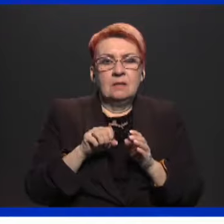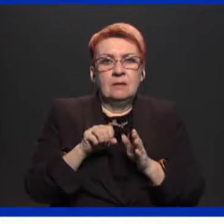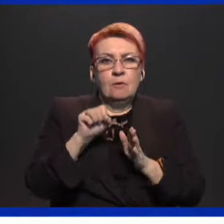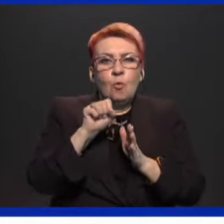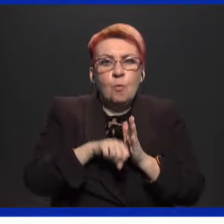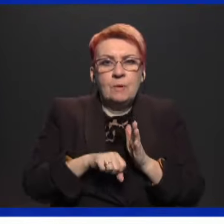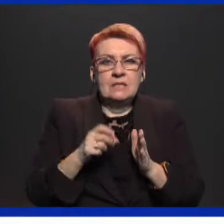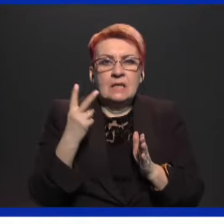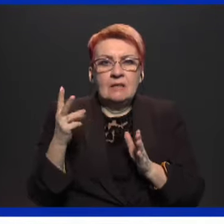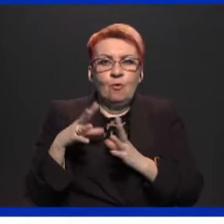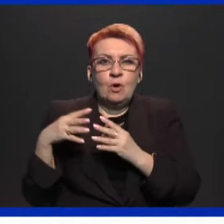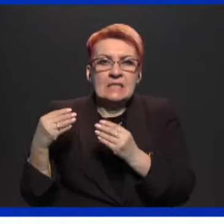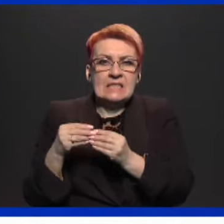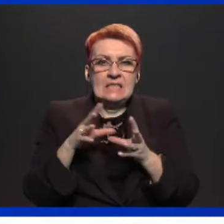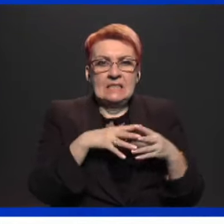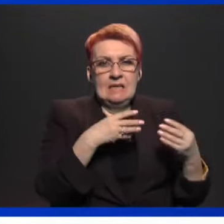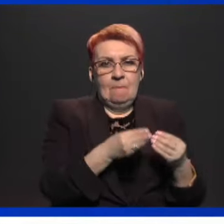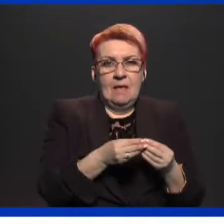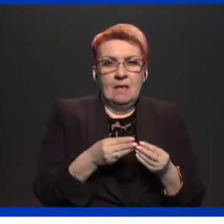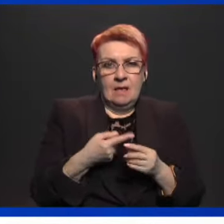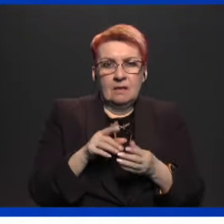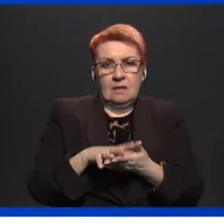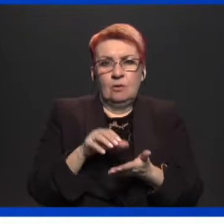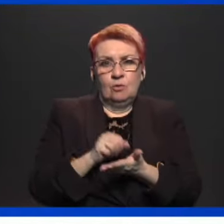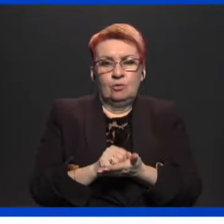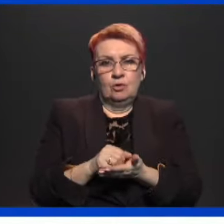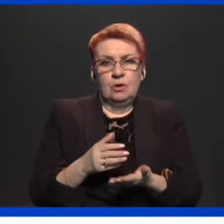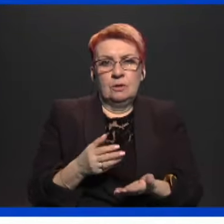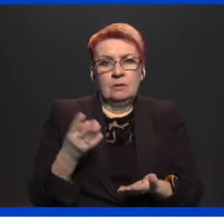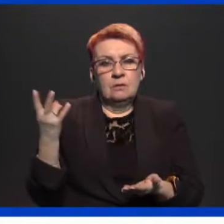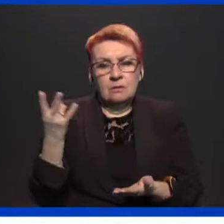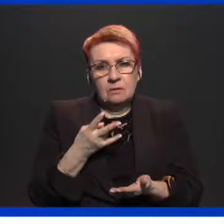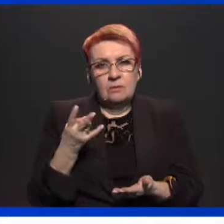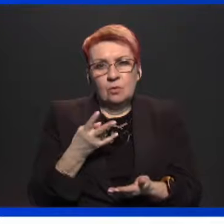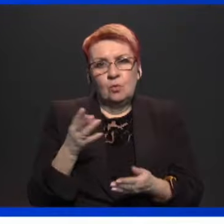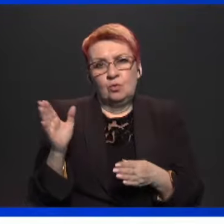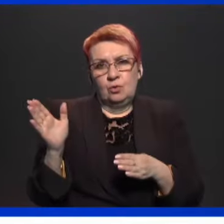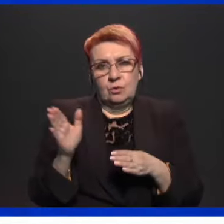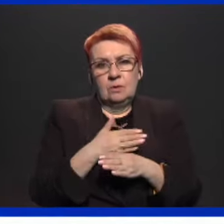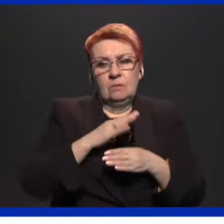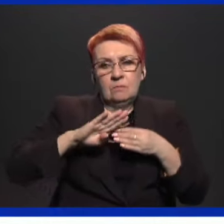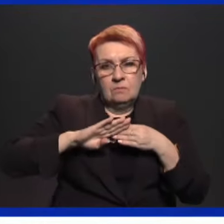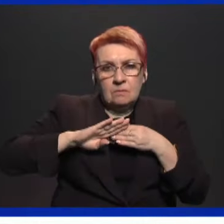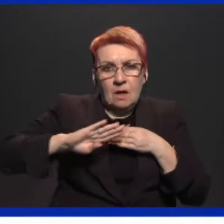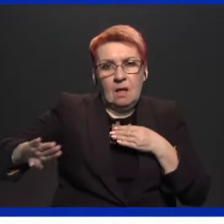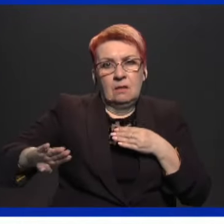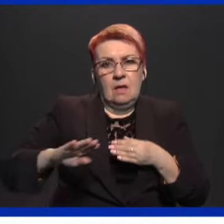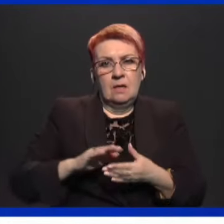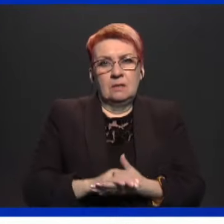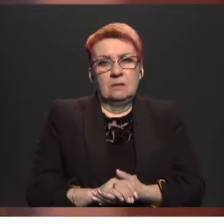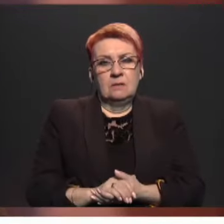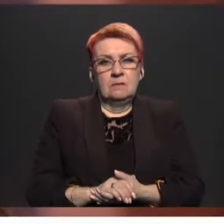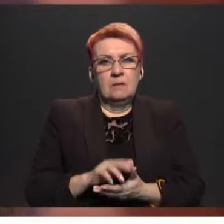семей. И поступать с этим убийцей нужно понятным образом. Его необходимо отдалить от всех тех, кого он